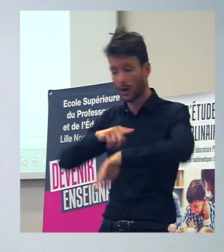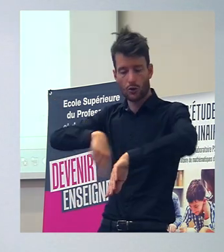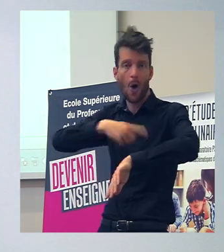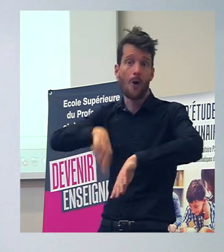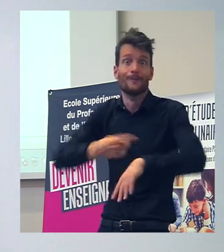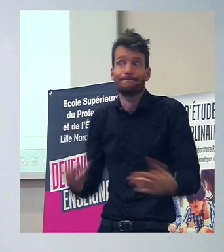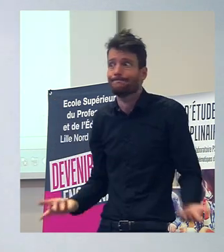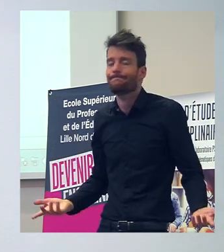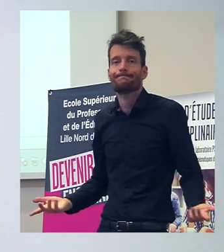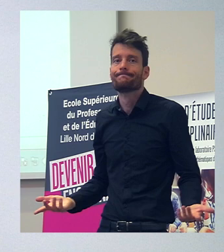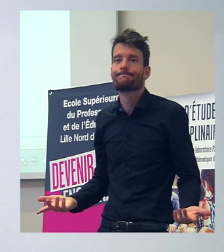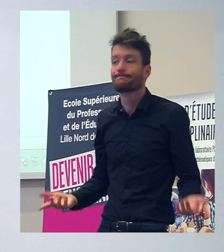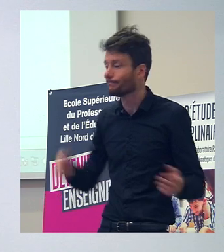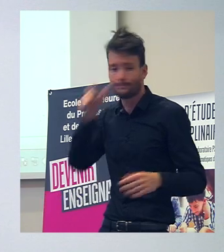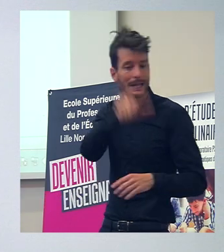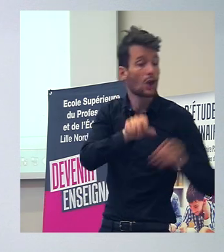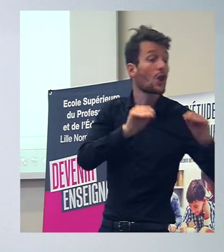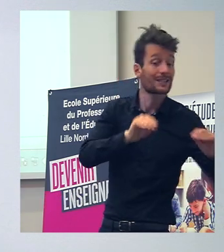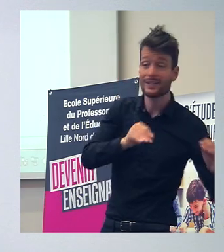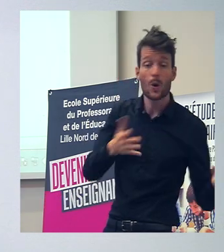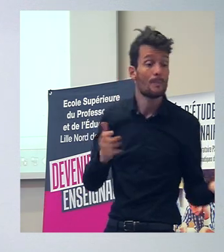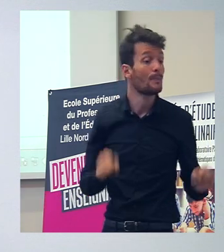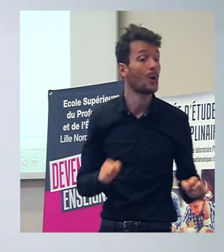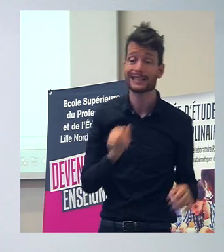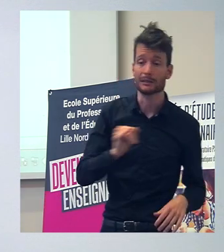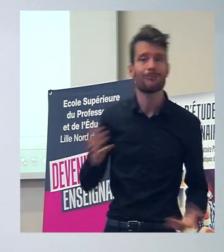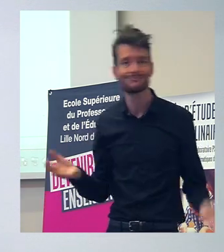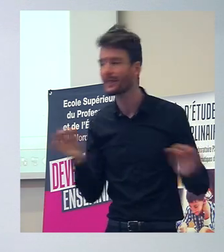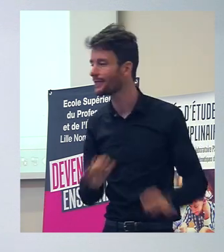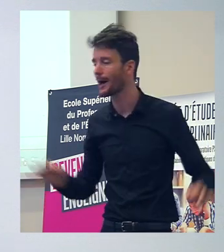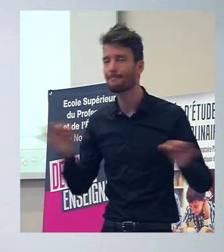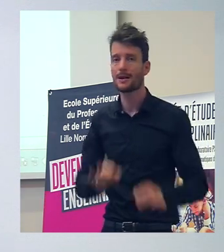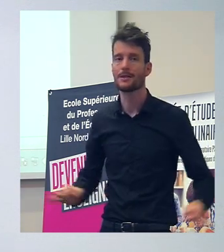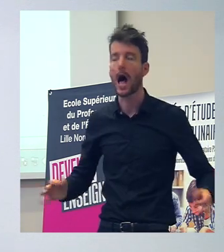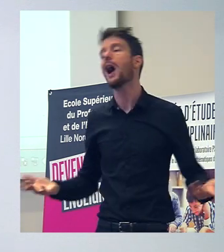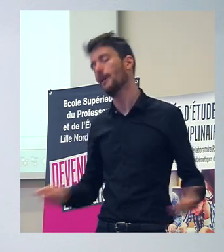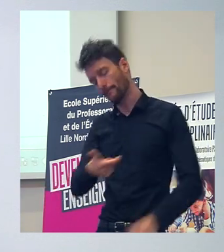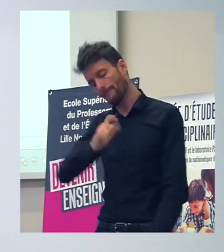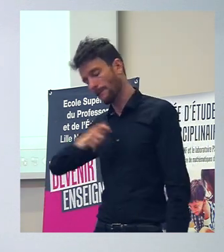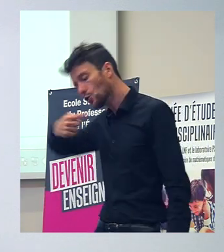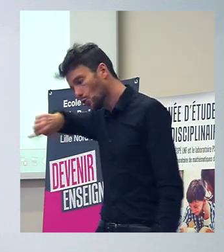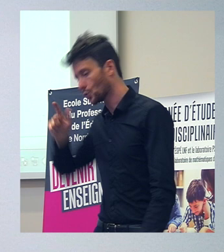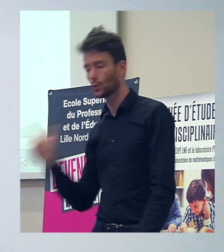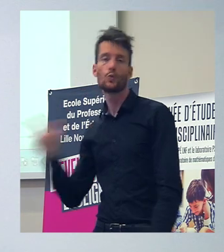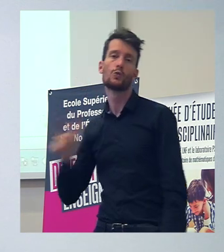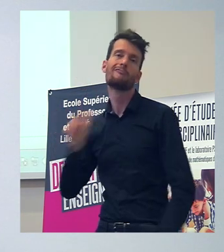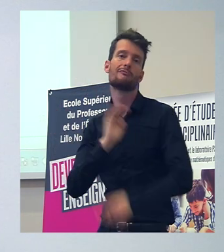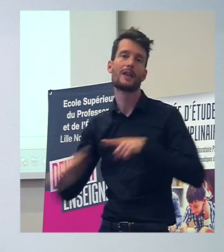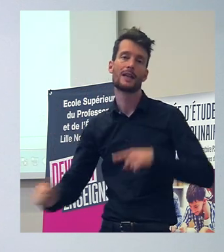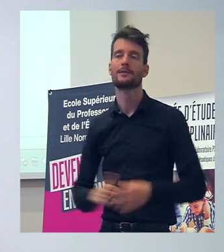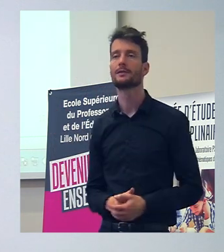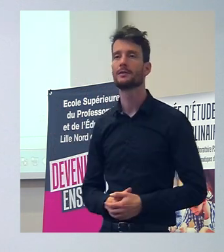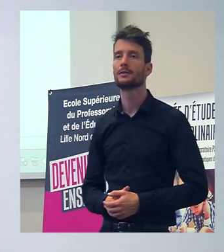pas d'enseignants qui pouvaient mettre ça en musique, je dirais, donc on l'a fait nous-mêmes. C'est